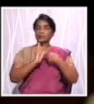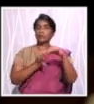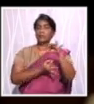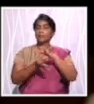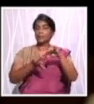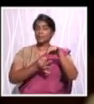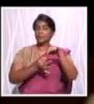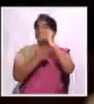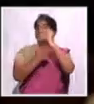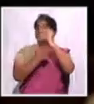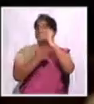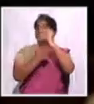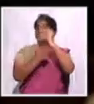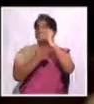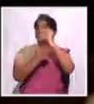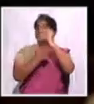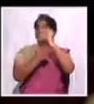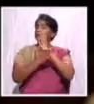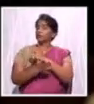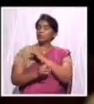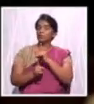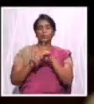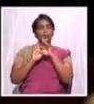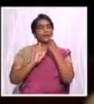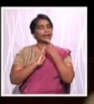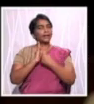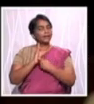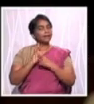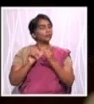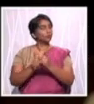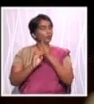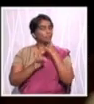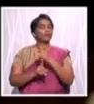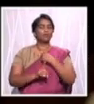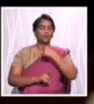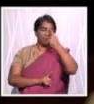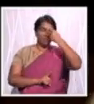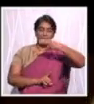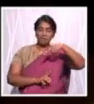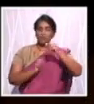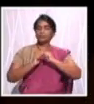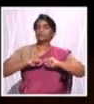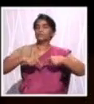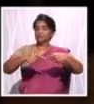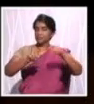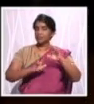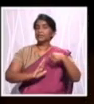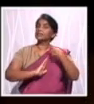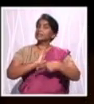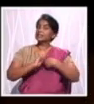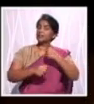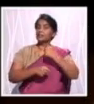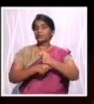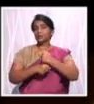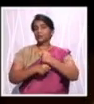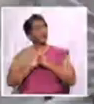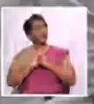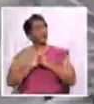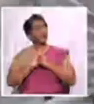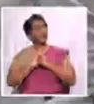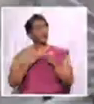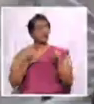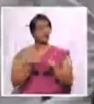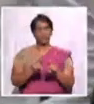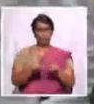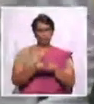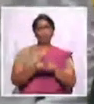ප්‍රජාතාන්ත්‍රික සමාජවාදී ජනරජයේ ආණ්ඩුක්‍රම ව්‍යවස්ථාවට සහ නීති අනුකූලව අවංකව ඉටු කරන බවටද ශ්‍රී ලංකා ජනරජයට පක්ෂපාත වන